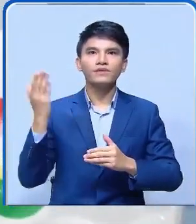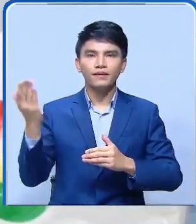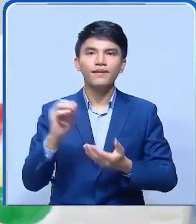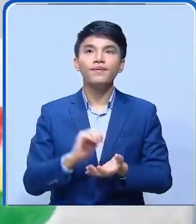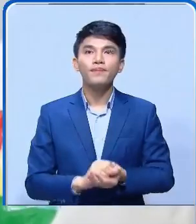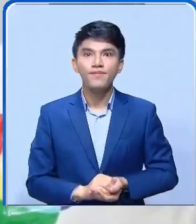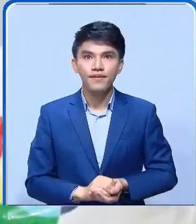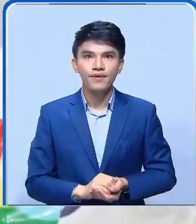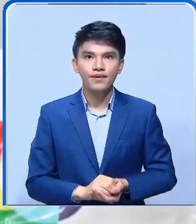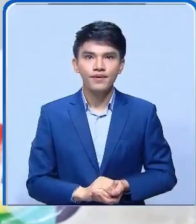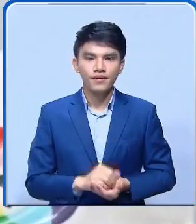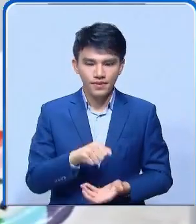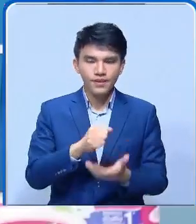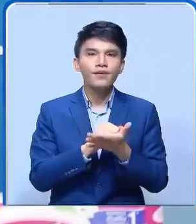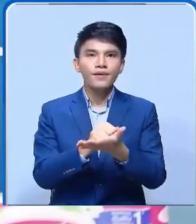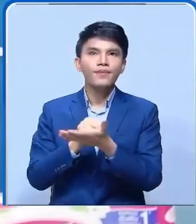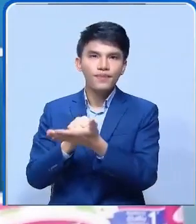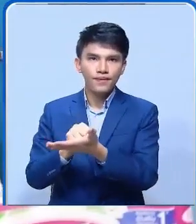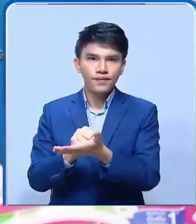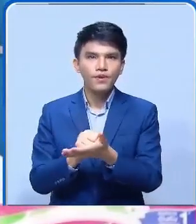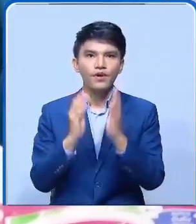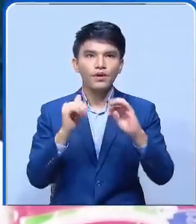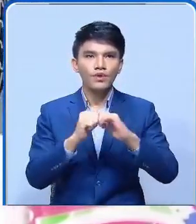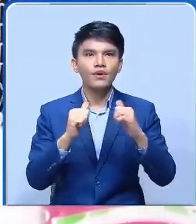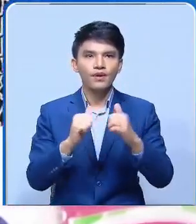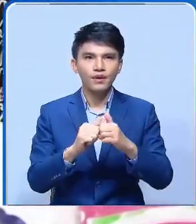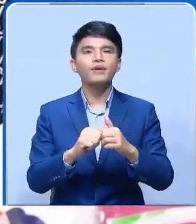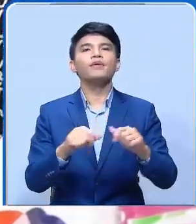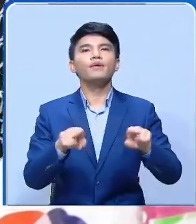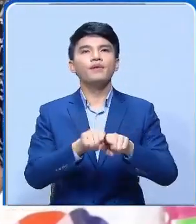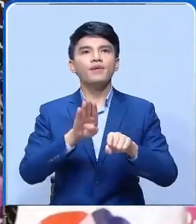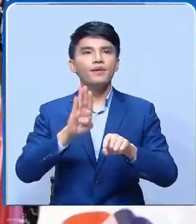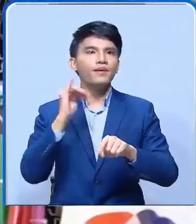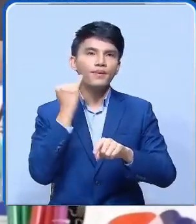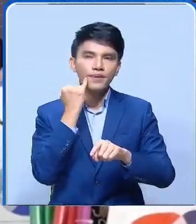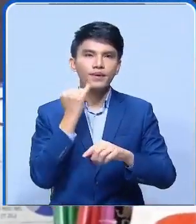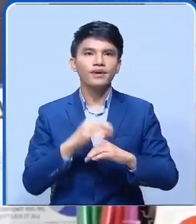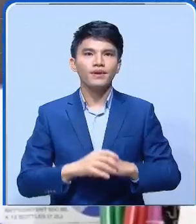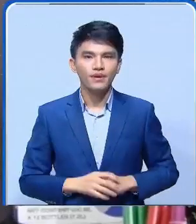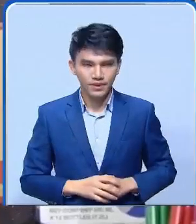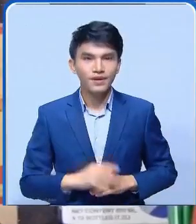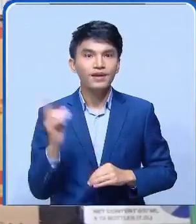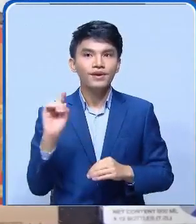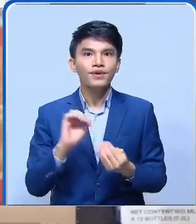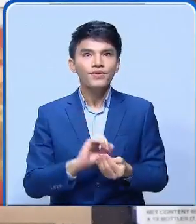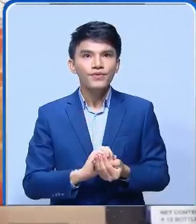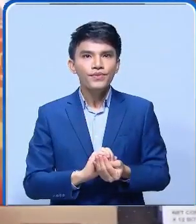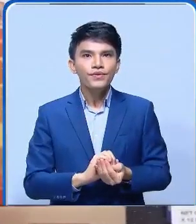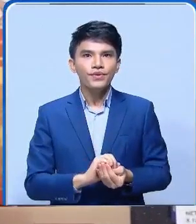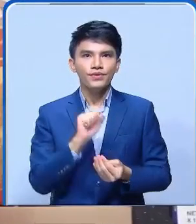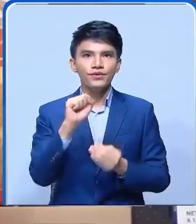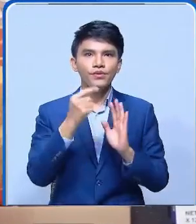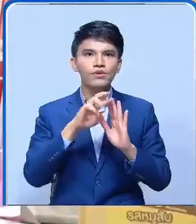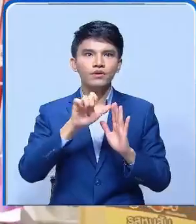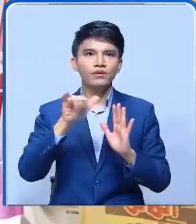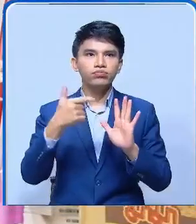ำข้าวคิงมามอบเพื่อช่วยเหลือให้กับผู้ประสบอุทกภัยด้วยเมื่อสักครู่มีคุณบีกมลราชนะครับขณะเดียวกันสุริยาหีบศพนพพ